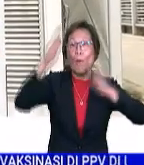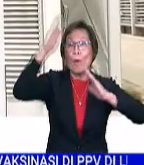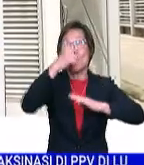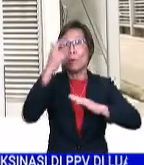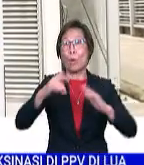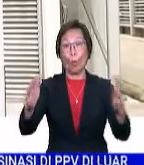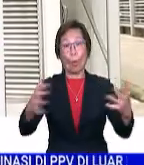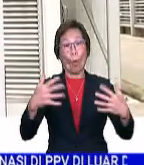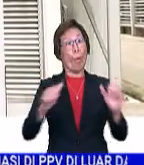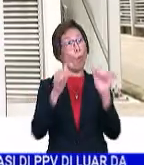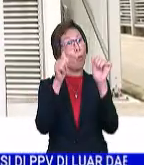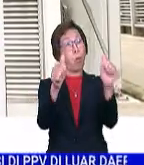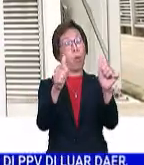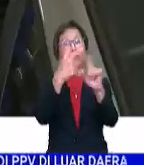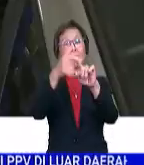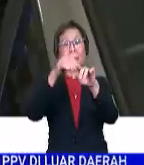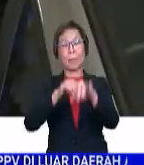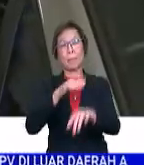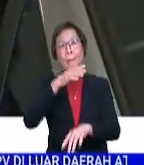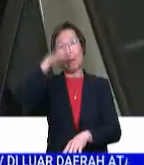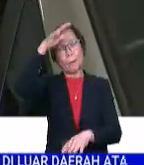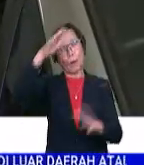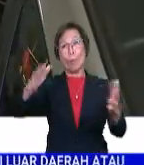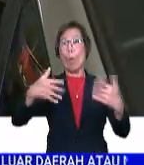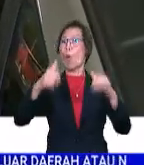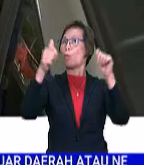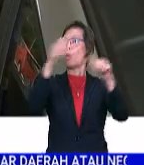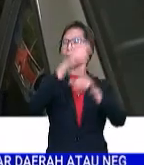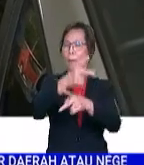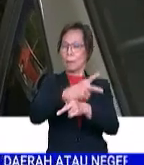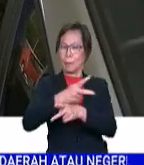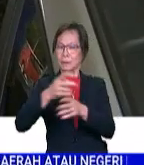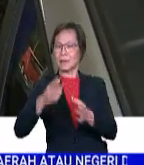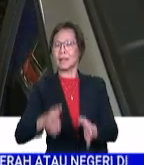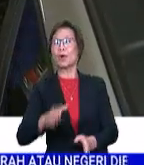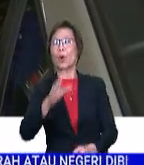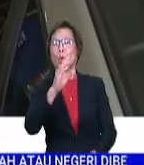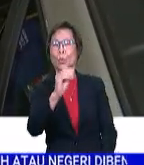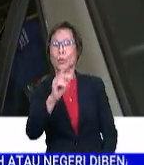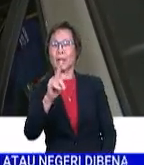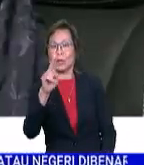berikutan sambutan menggalakkan daripada ibu bapa dan penjaga mereka.